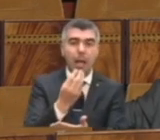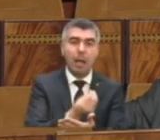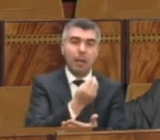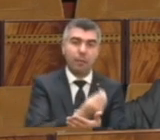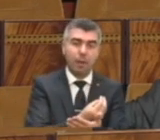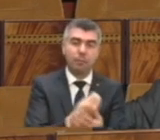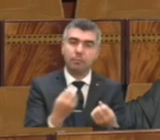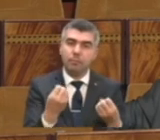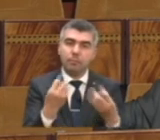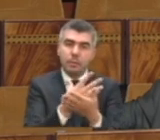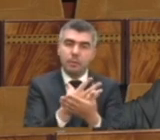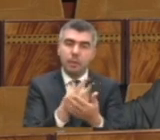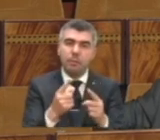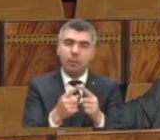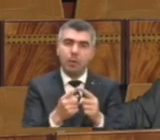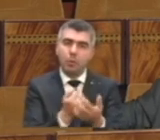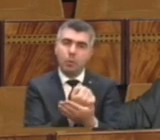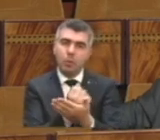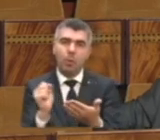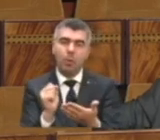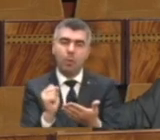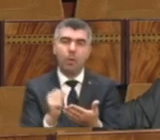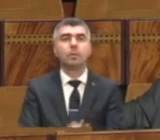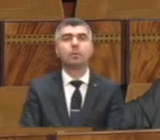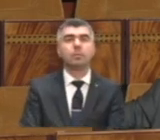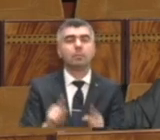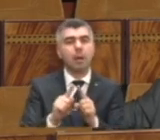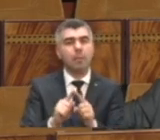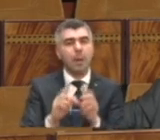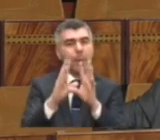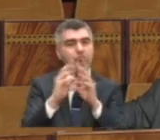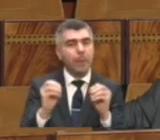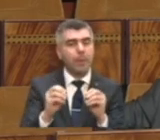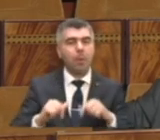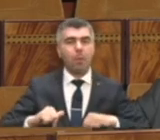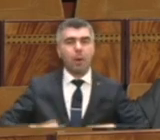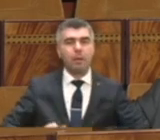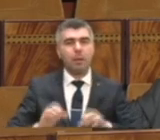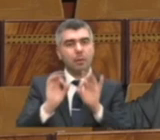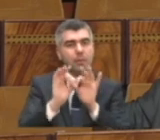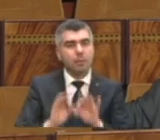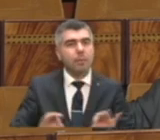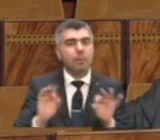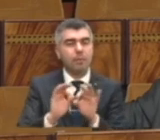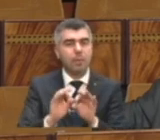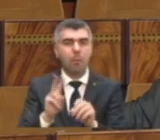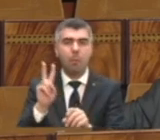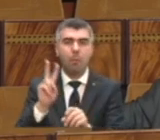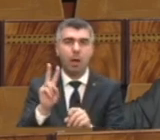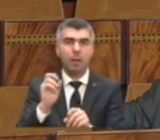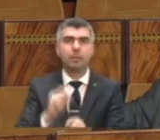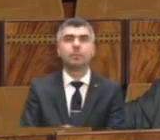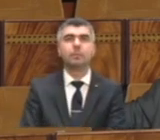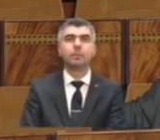فبالتالي تفاجئنا بالقرار ديال الهدم ديالو في غياب دور الوزاره التي تقاعست عن الابقاء لهذا المخيم.